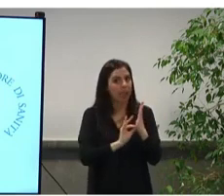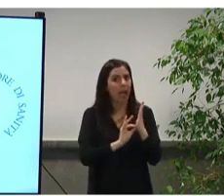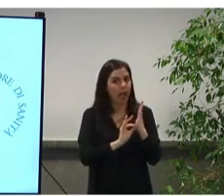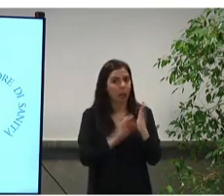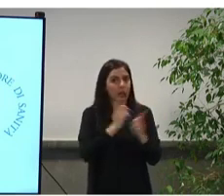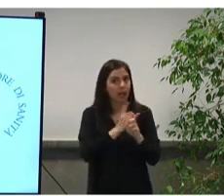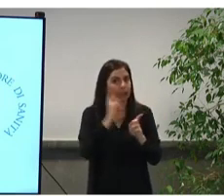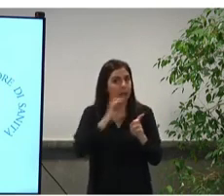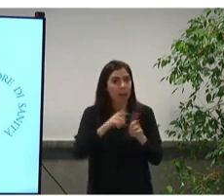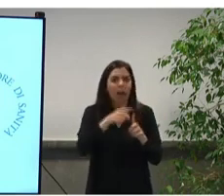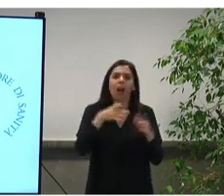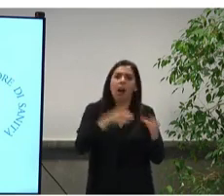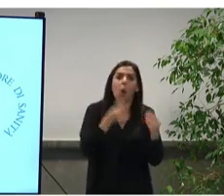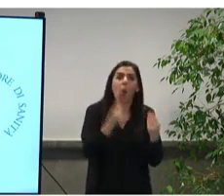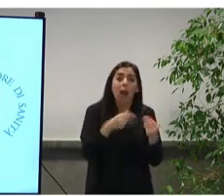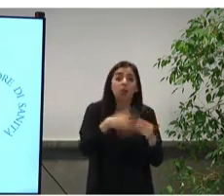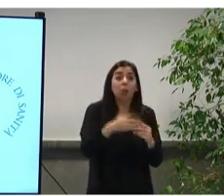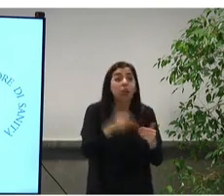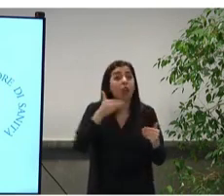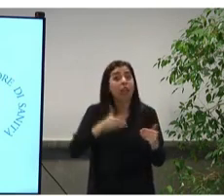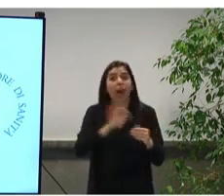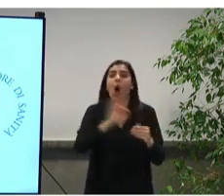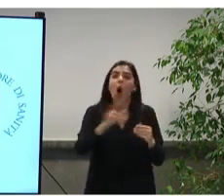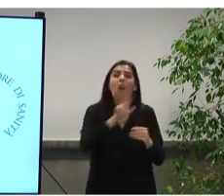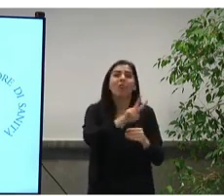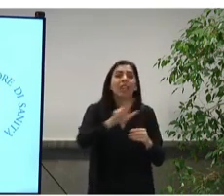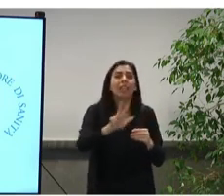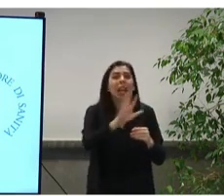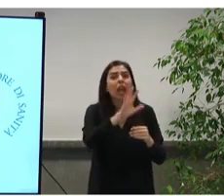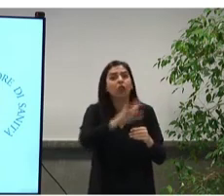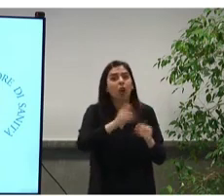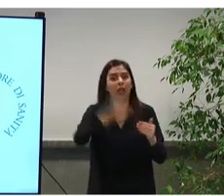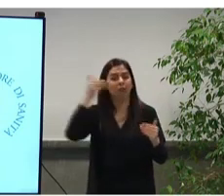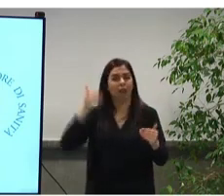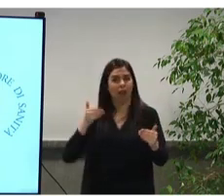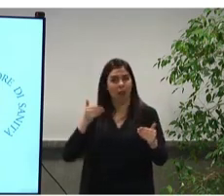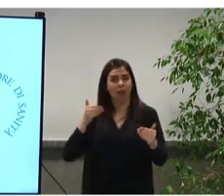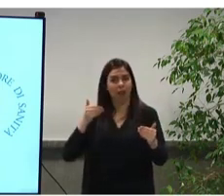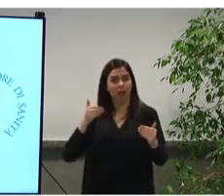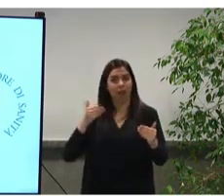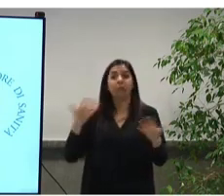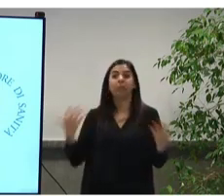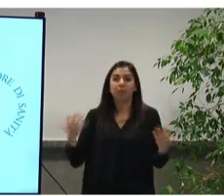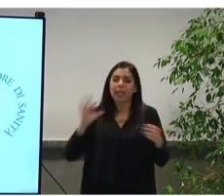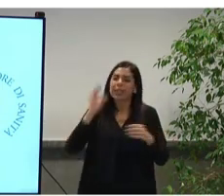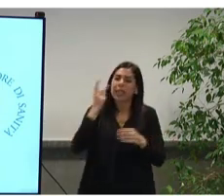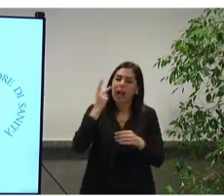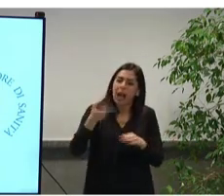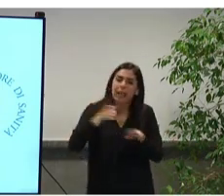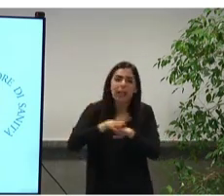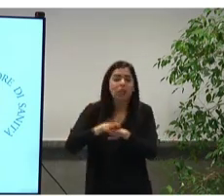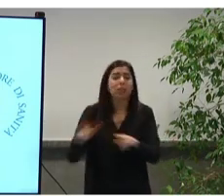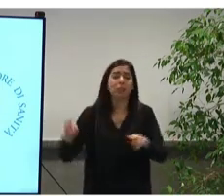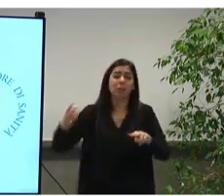fa, perché questo ha importanza nel calcolo della trasmissibilità. Peggio ancora se andiamo a guardare i decessi, perché i